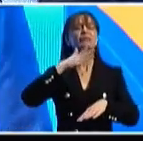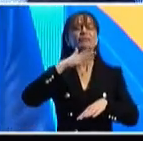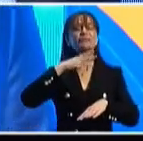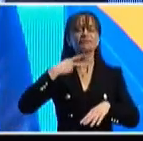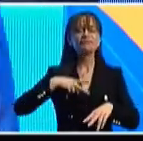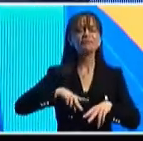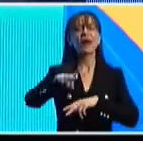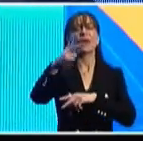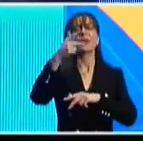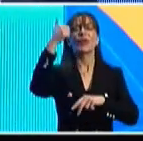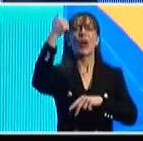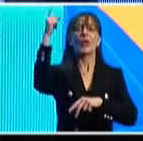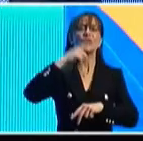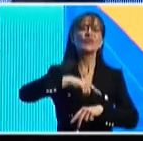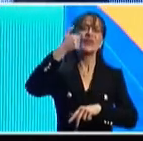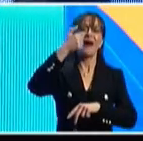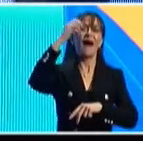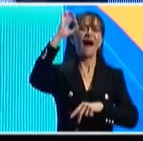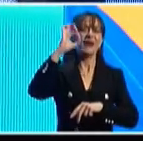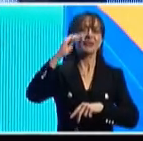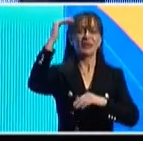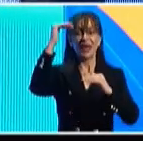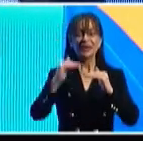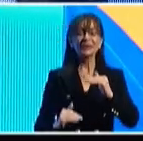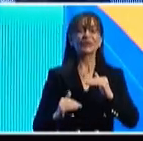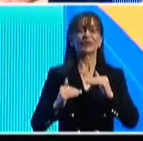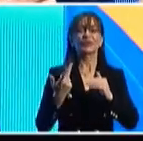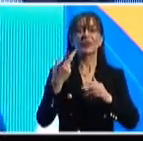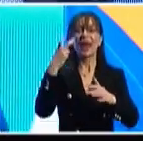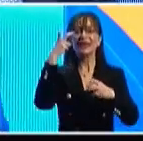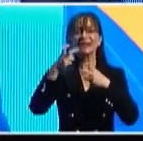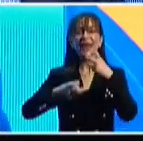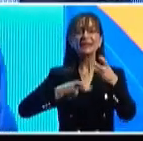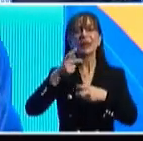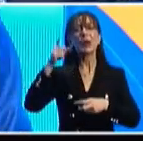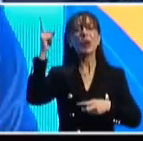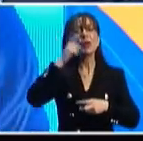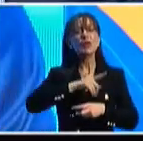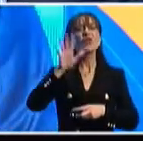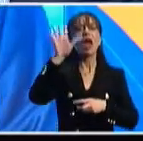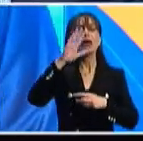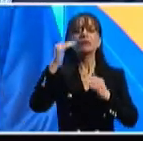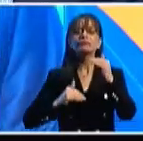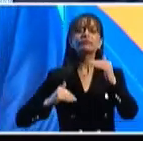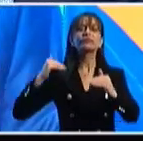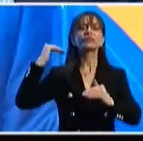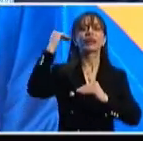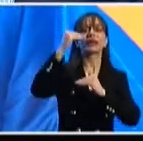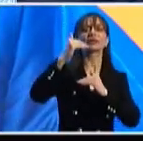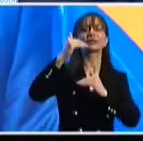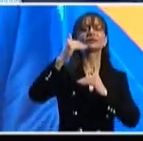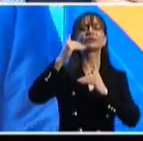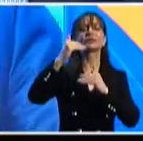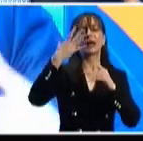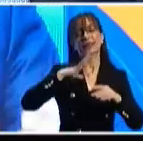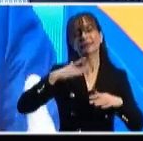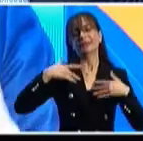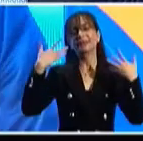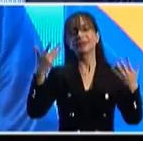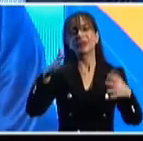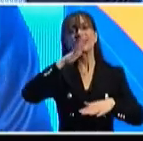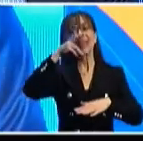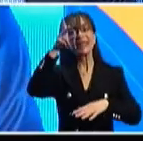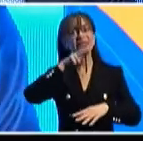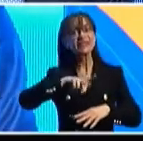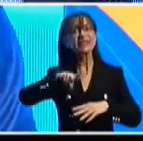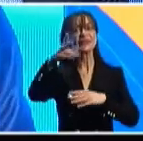sistem payını da neredeyse %50 artırarak %37'ye çıkarmaktır. Deniz yolu